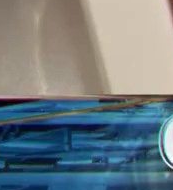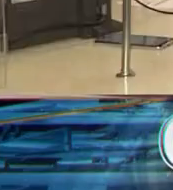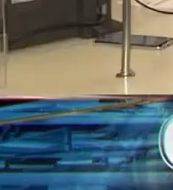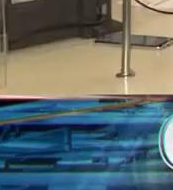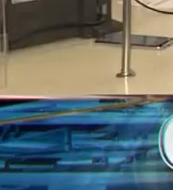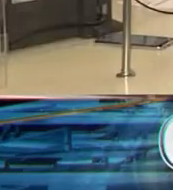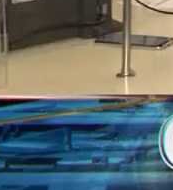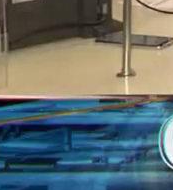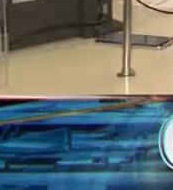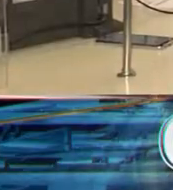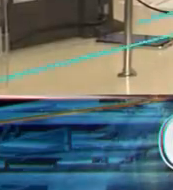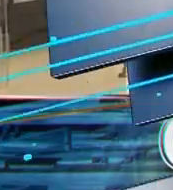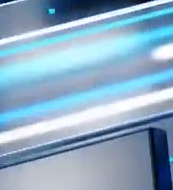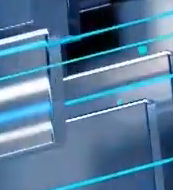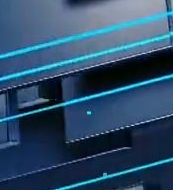подарки